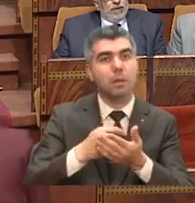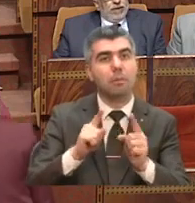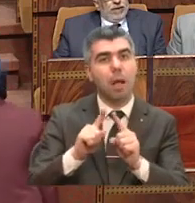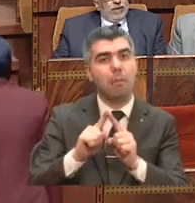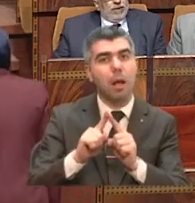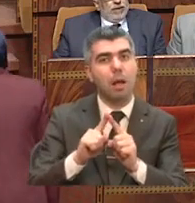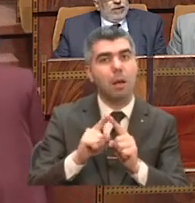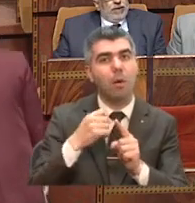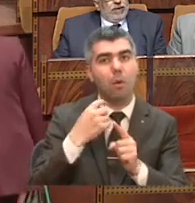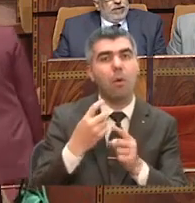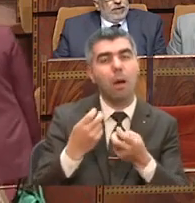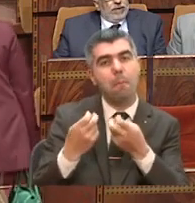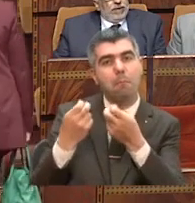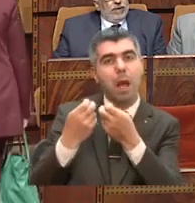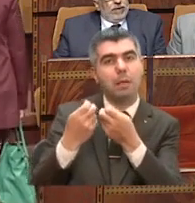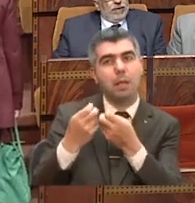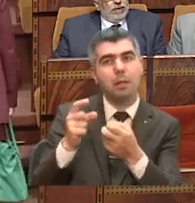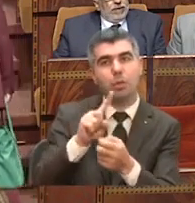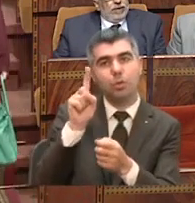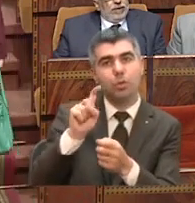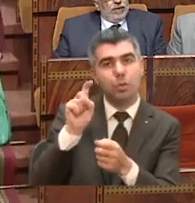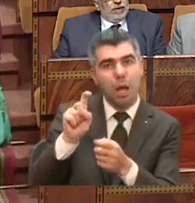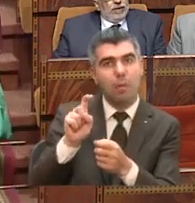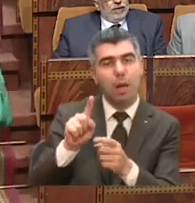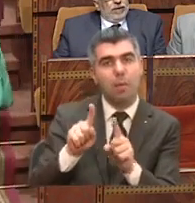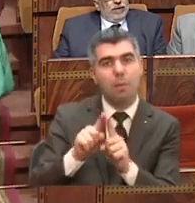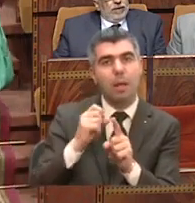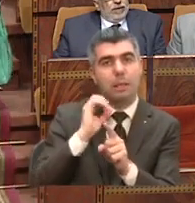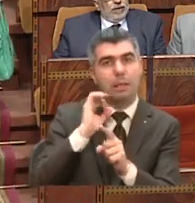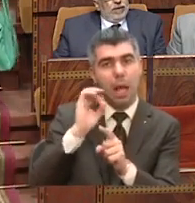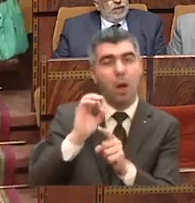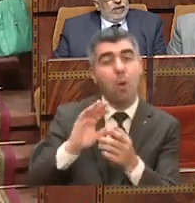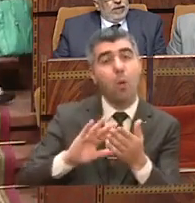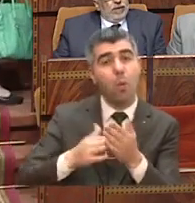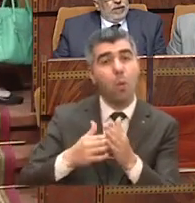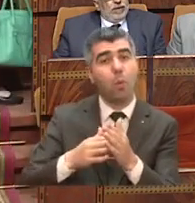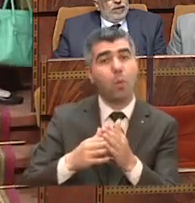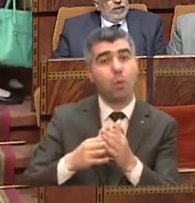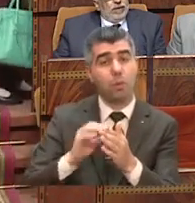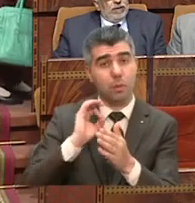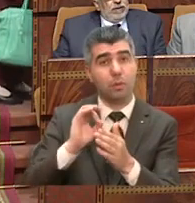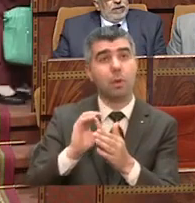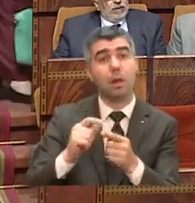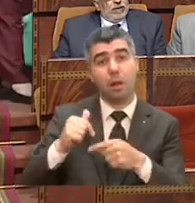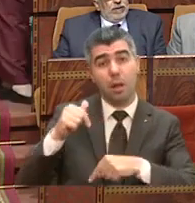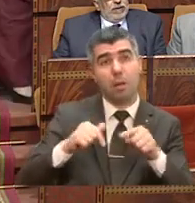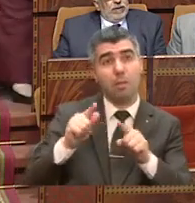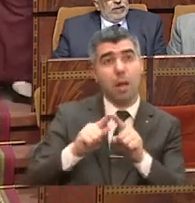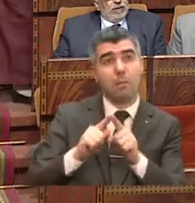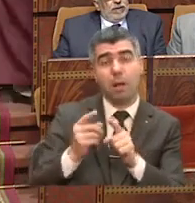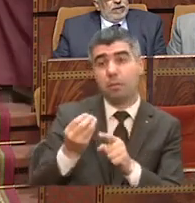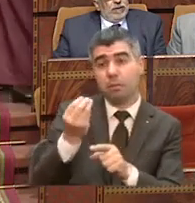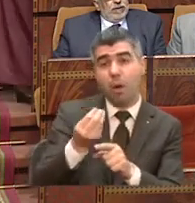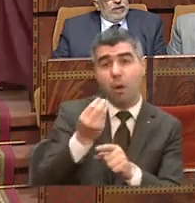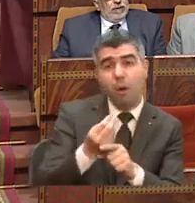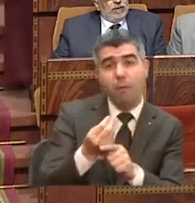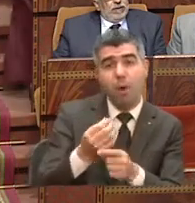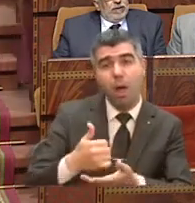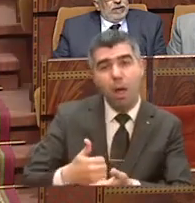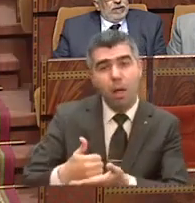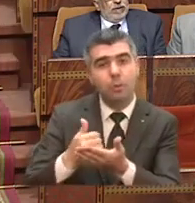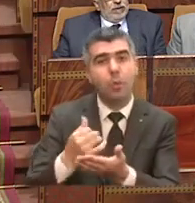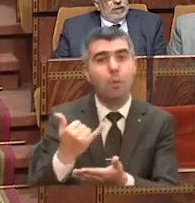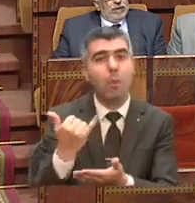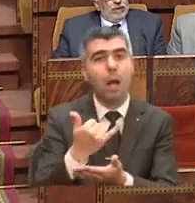جماعه ولاد محمد اقليم تاوريت، الان كيحتاجوا لجماعه صهريج باش يسقيو ولادهم ويسقيو الكسيبه نتاعهم. شكرا